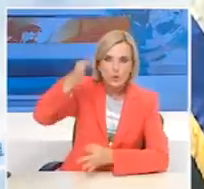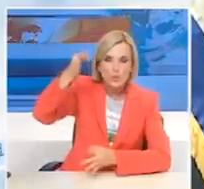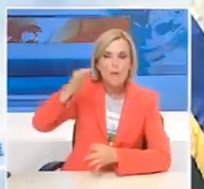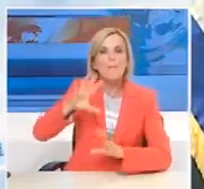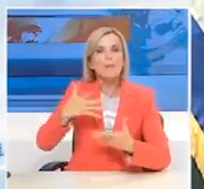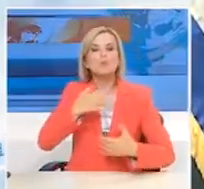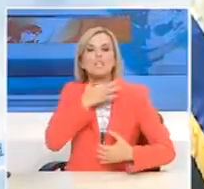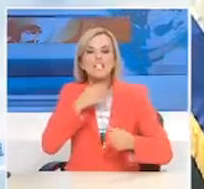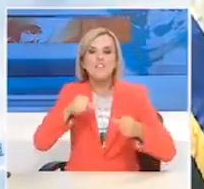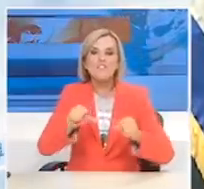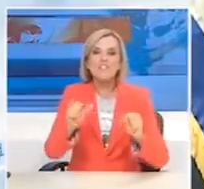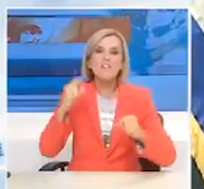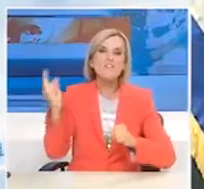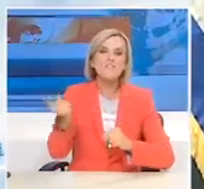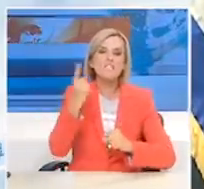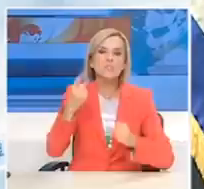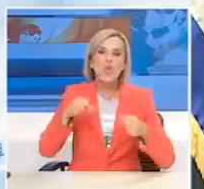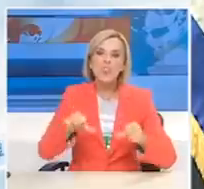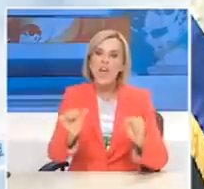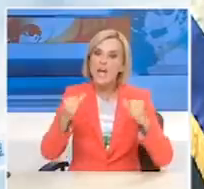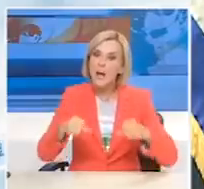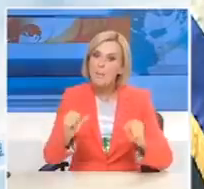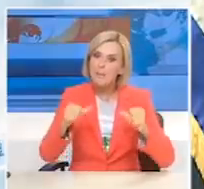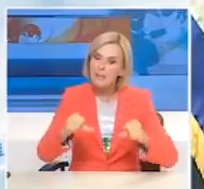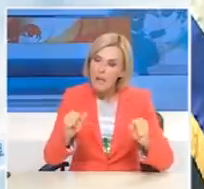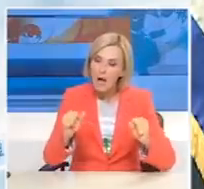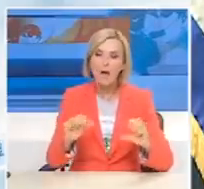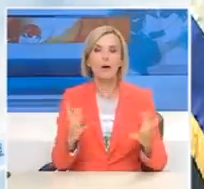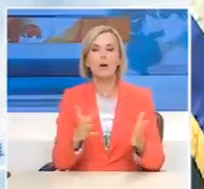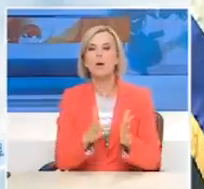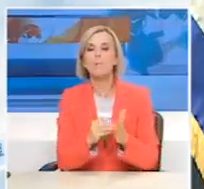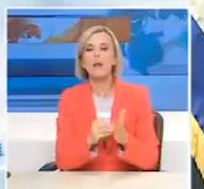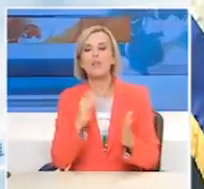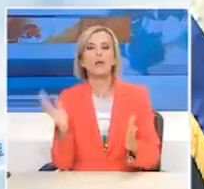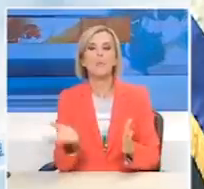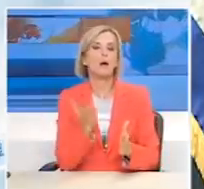φυσιοθεραπεία, προβλήματα σε άλλα συστήματα του οργανισμού, παραδείγματος χάρη για την